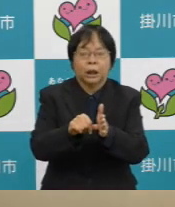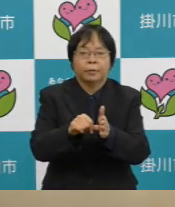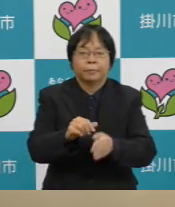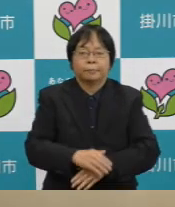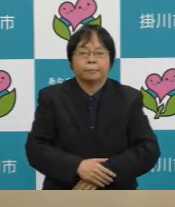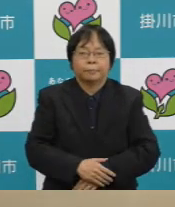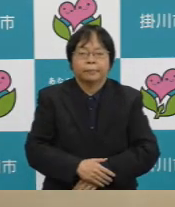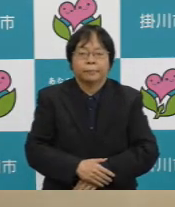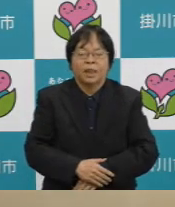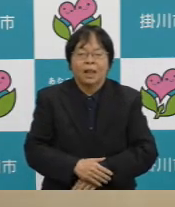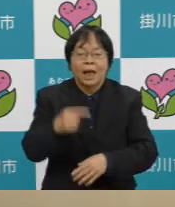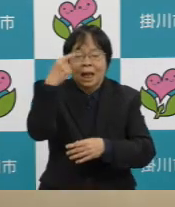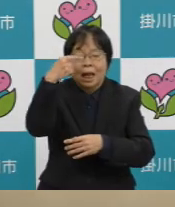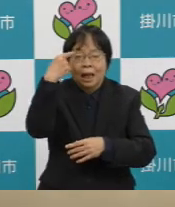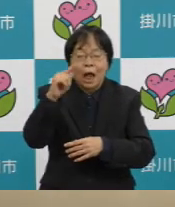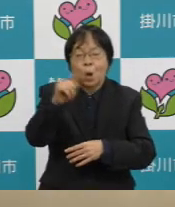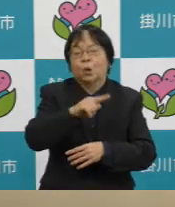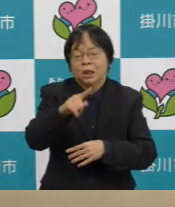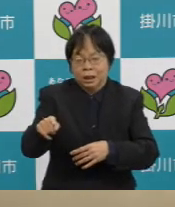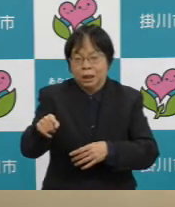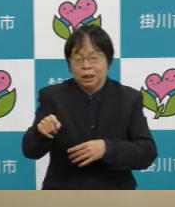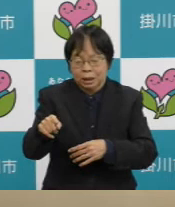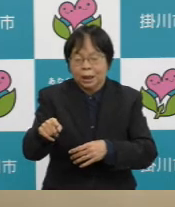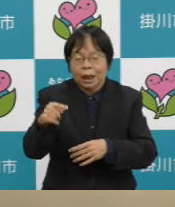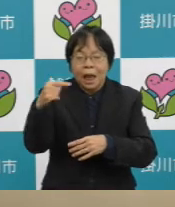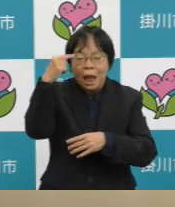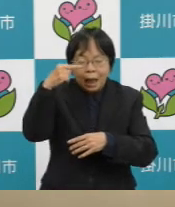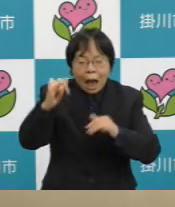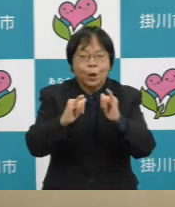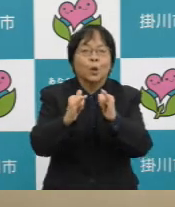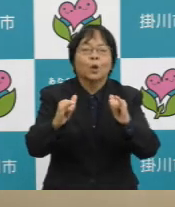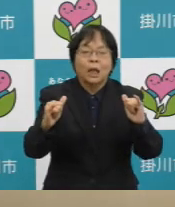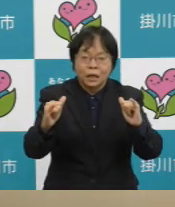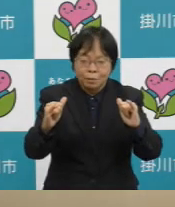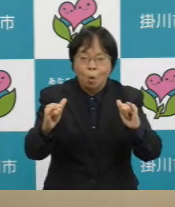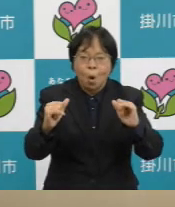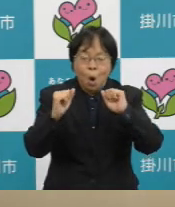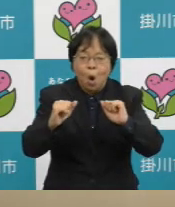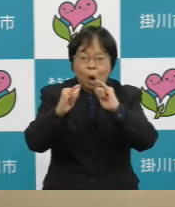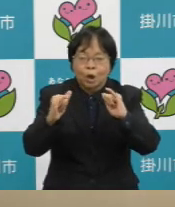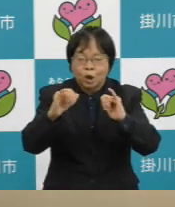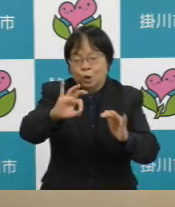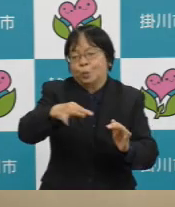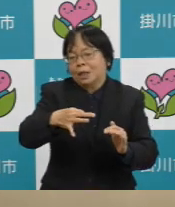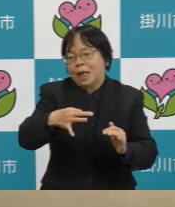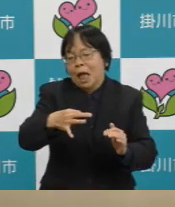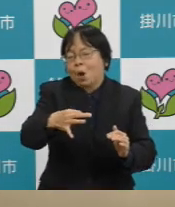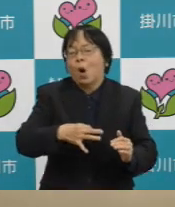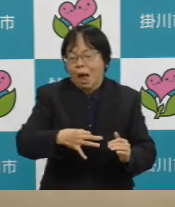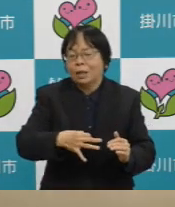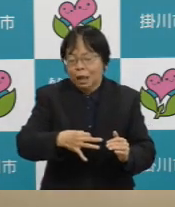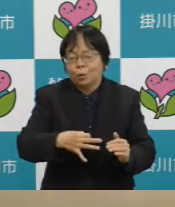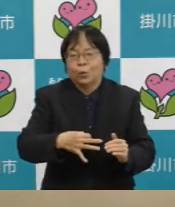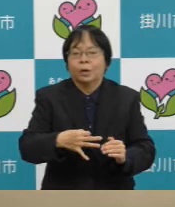外国人、外国の人たちも住民税を払っているわけでありますので